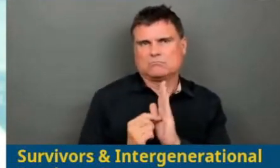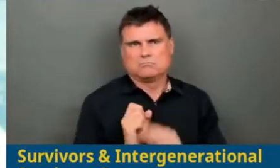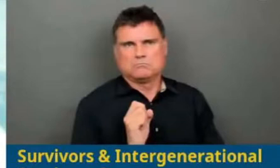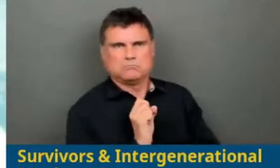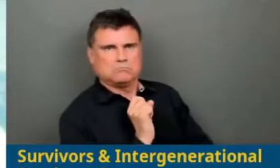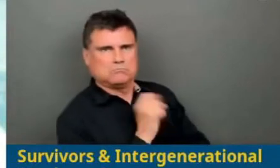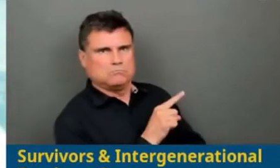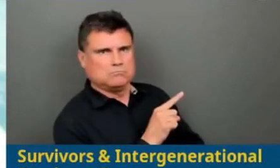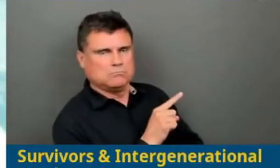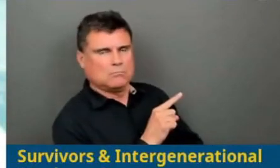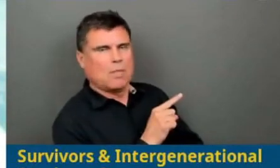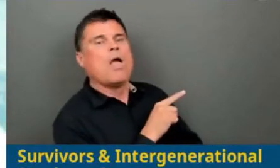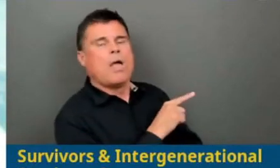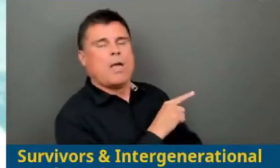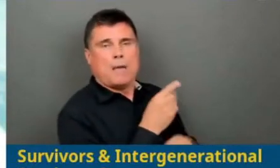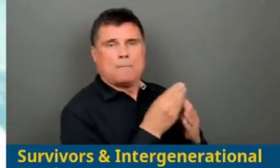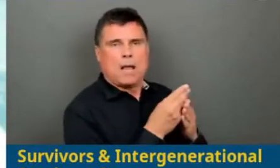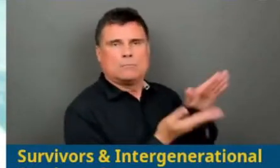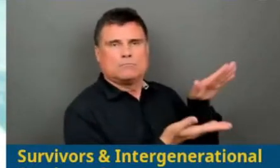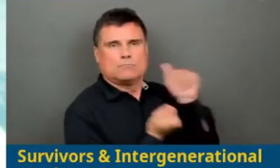avec